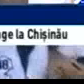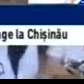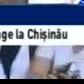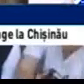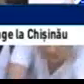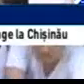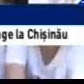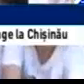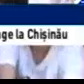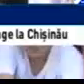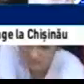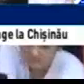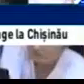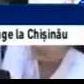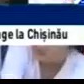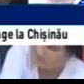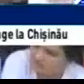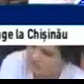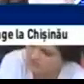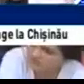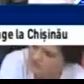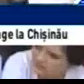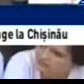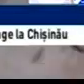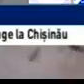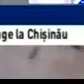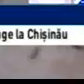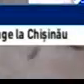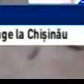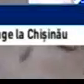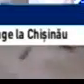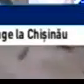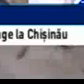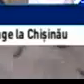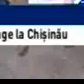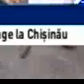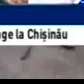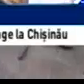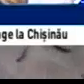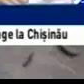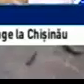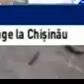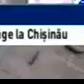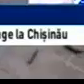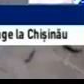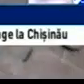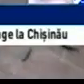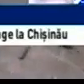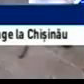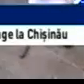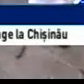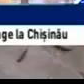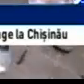primit o nouă interdicție. Poliția de frontieră și-a argumentat decizia prin faptul că acesta ar fi avut un comportament agresiv și ar fi încălcat regimul